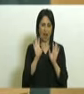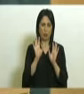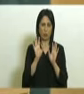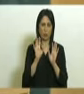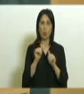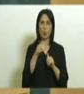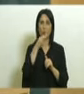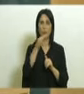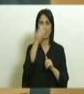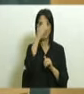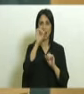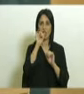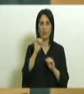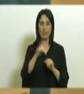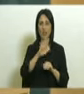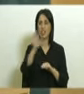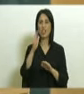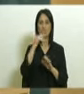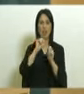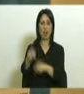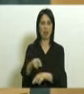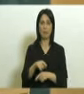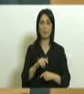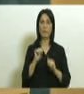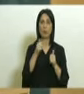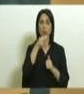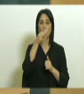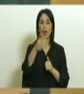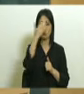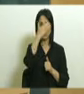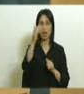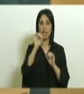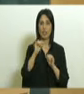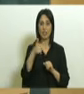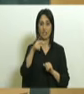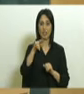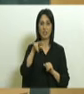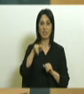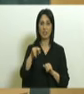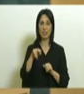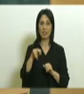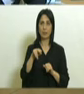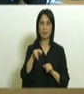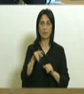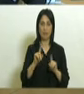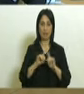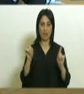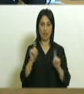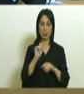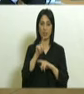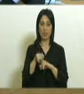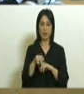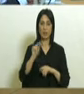როგორ უპასუხებს სახალხო და ზანფერ წყალია ხო ყველაფერი. როგორ უპასუხებს სახალხო დამცველს GDD-ს, ესე იგი განსაკუთრებულ